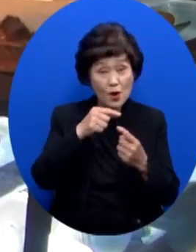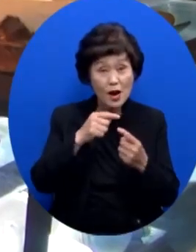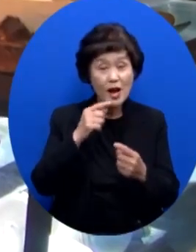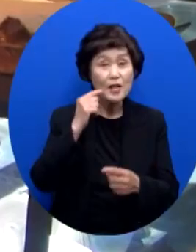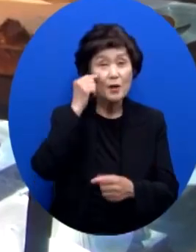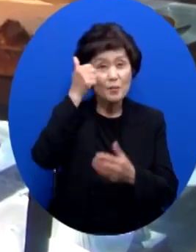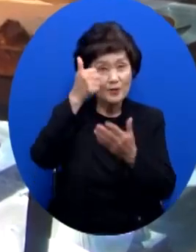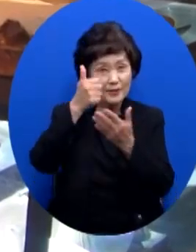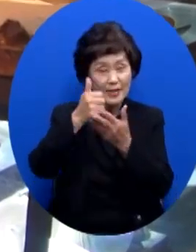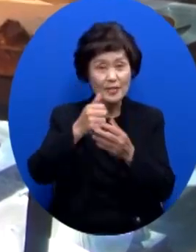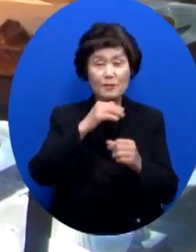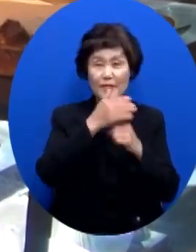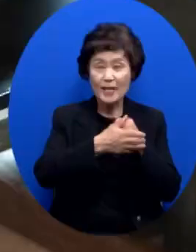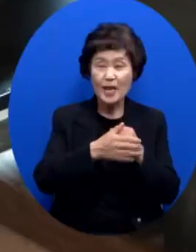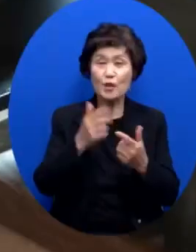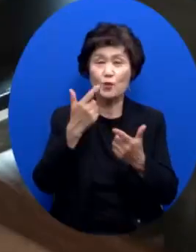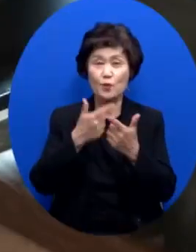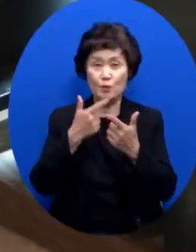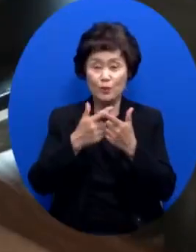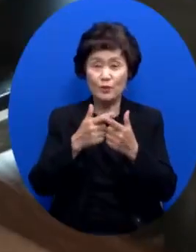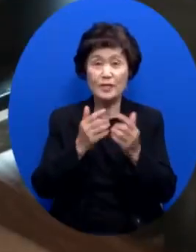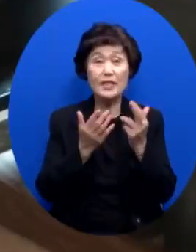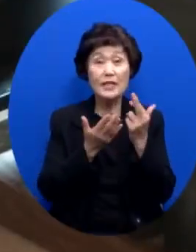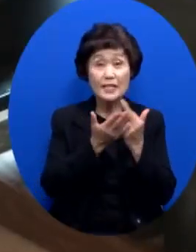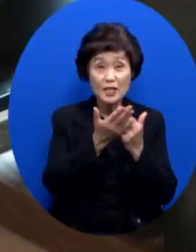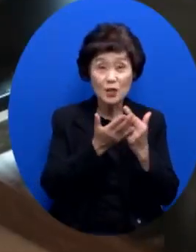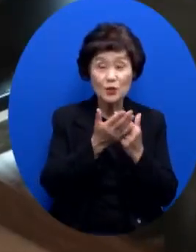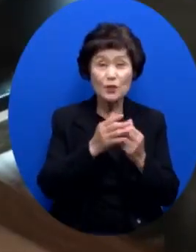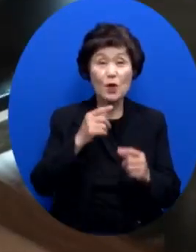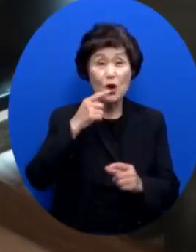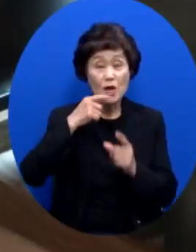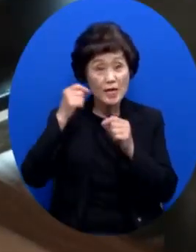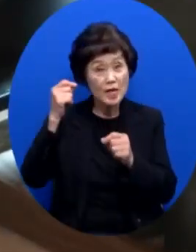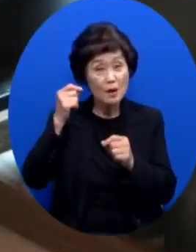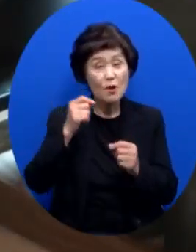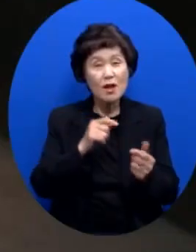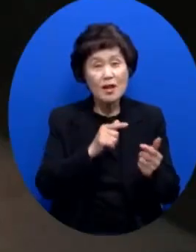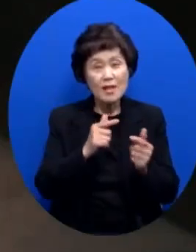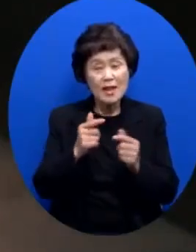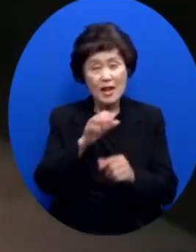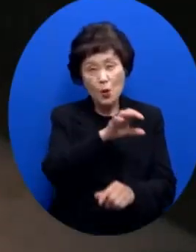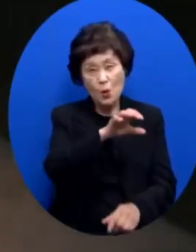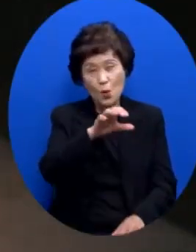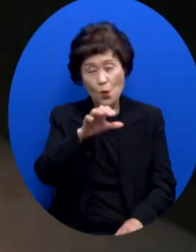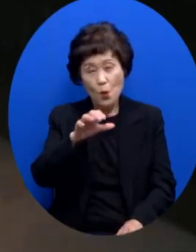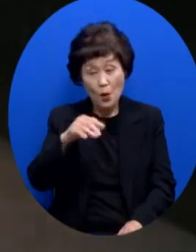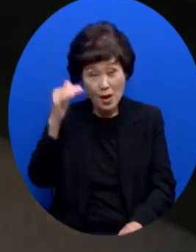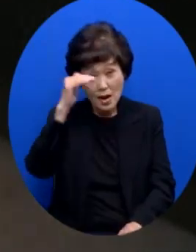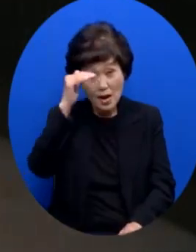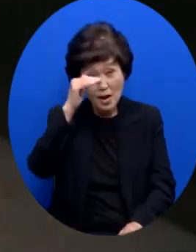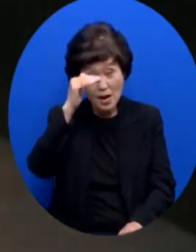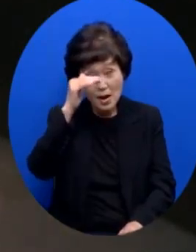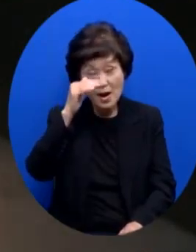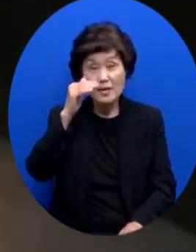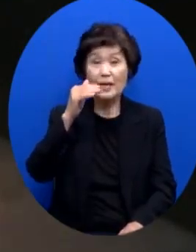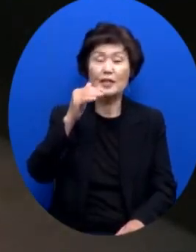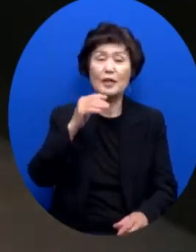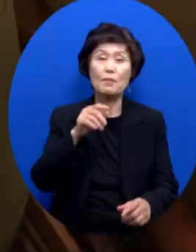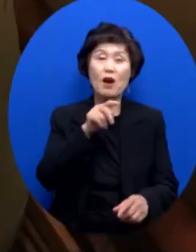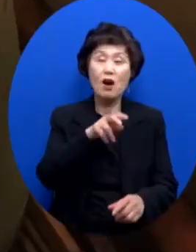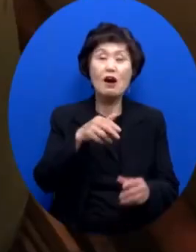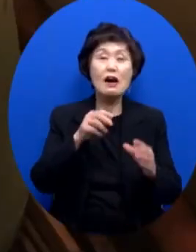목사는 대구, 부산, 제주도, 일본 등 다양한 지역을 다니며 말차에 대해